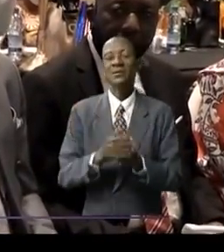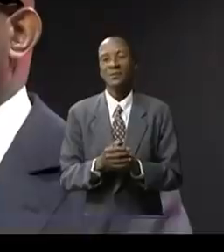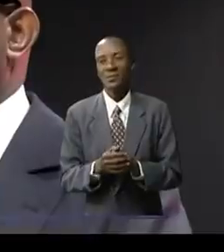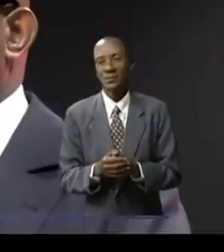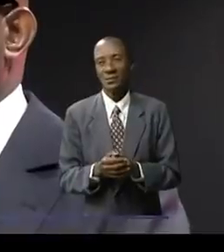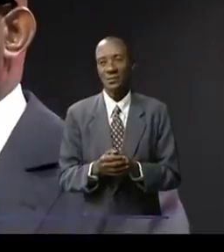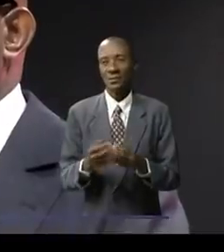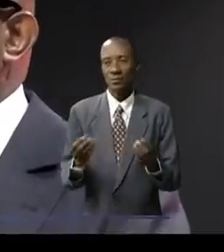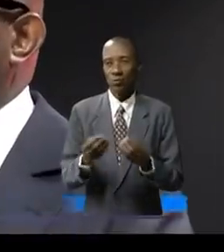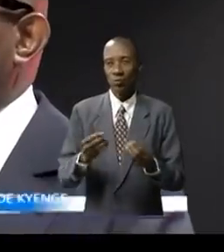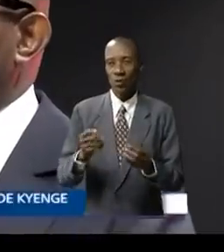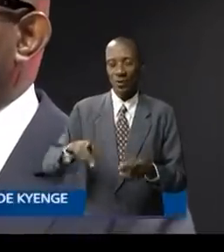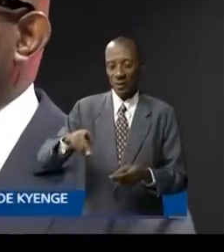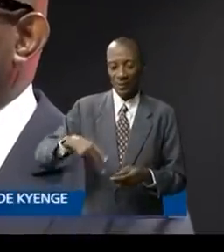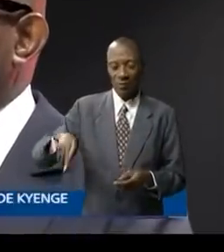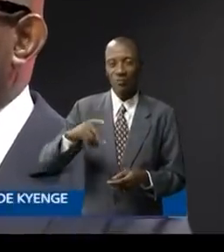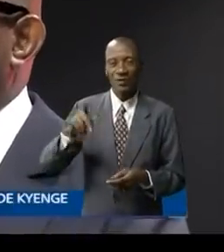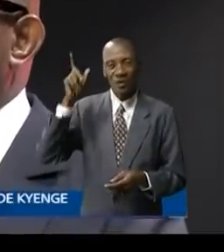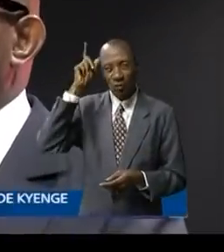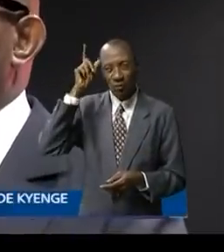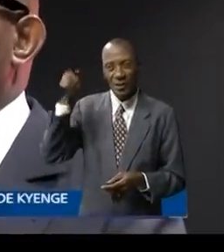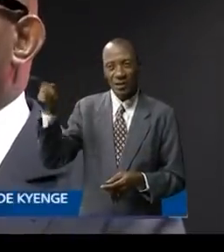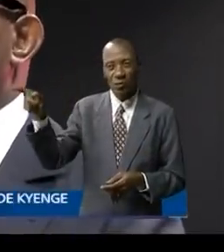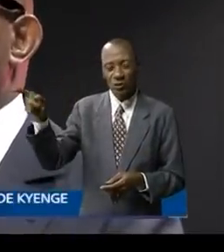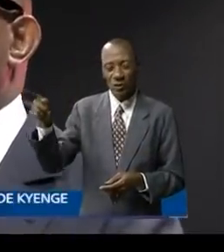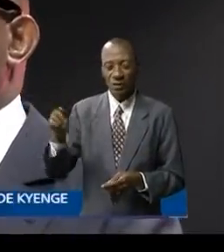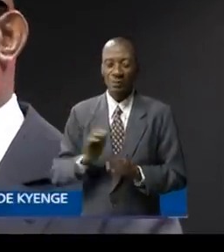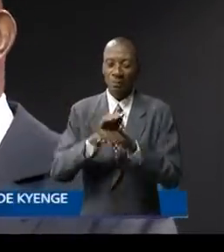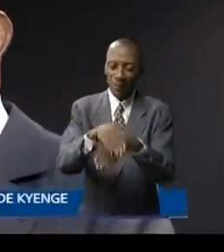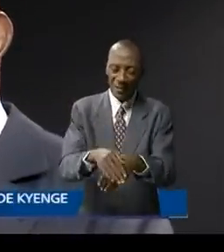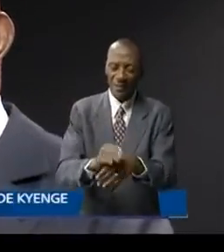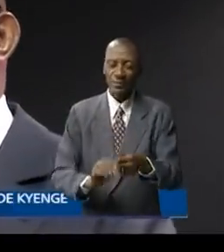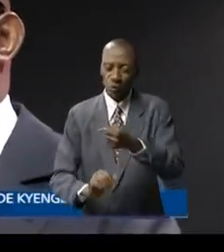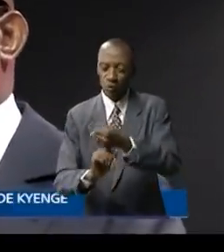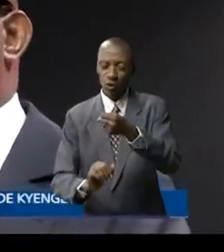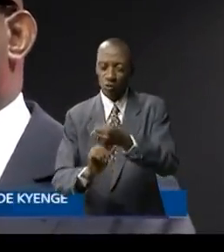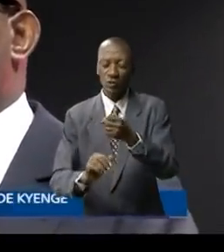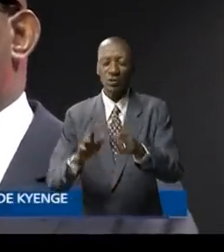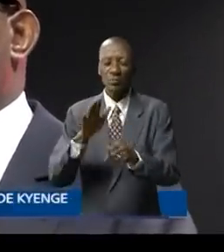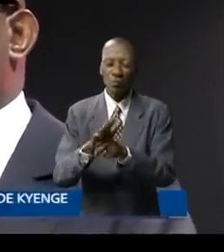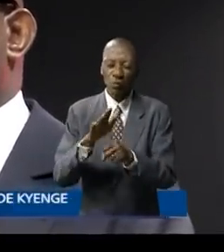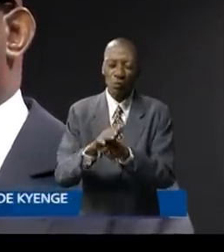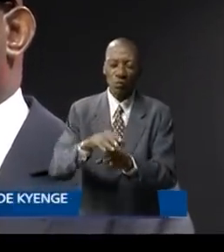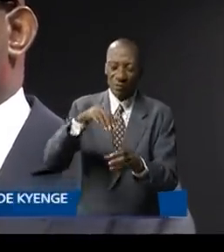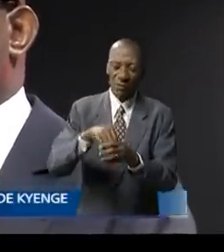les budgets de l'État. Nos provinces ont besoin d'être des enclaves.